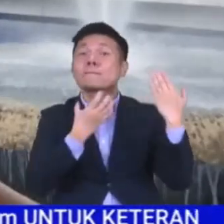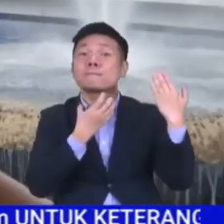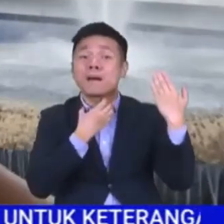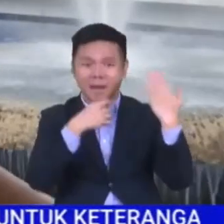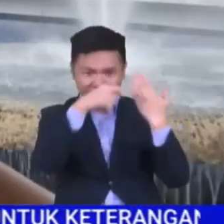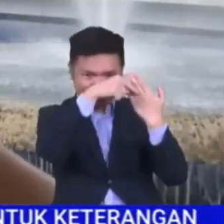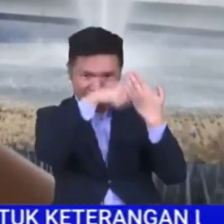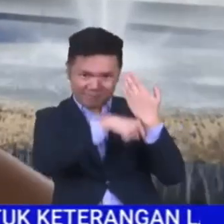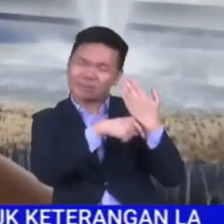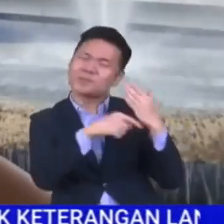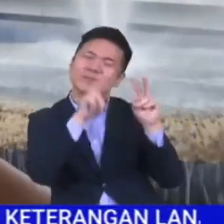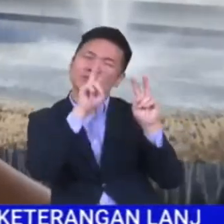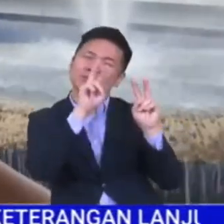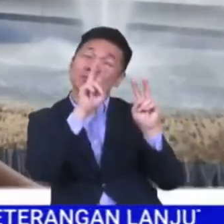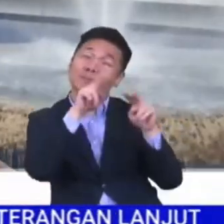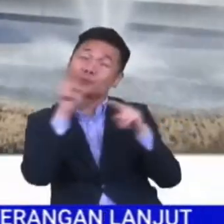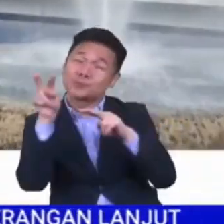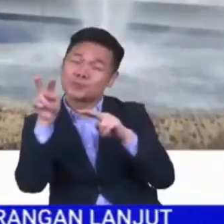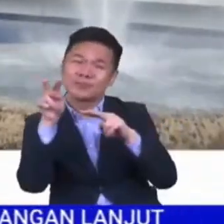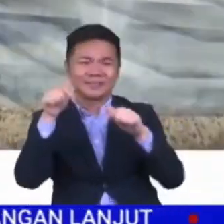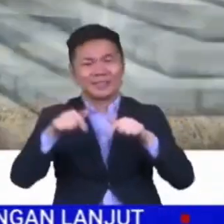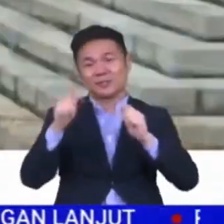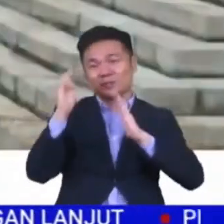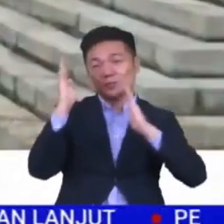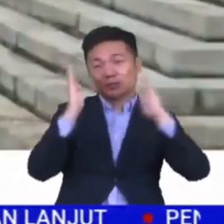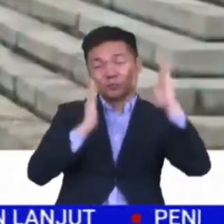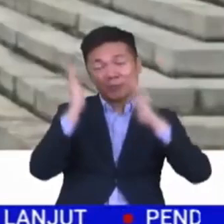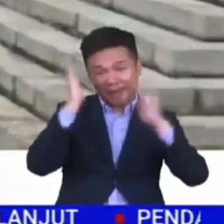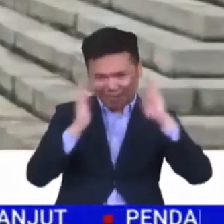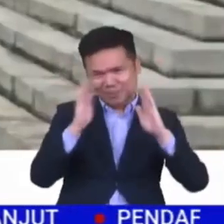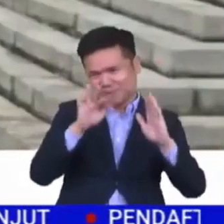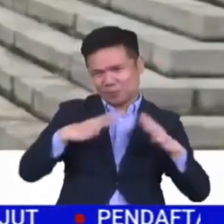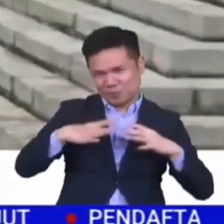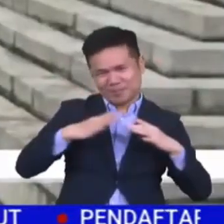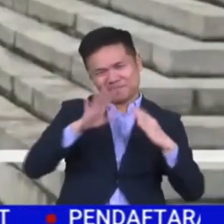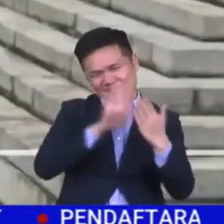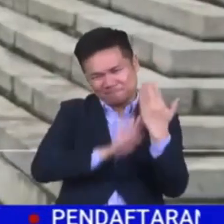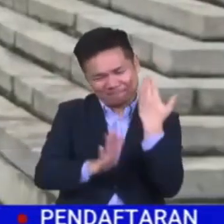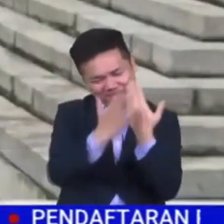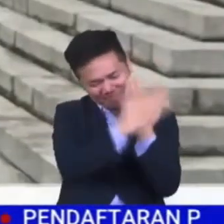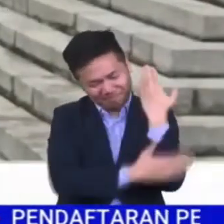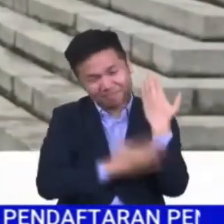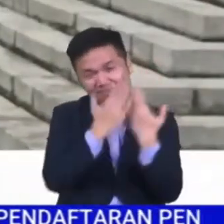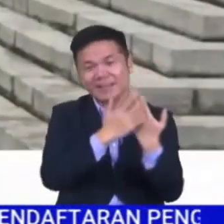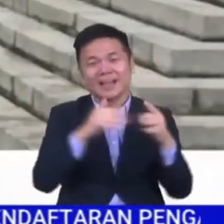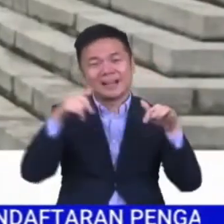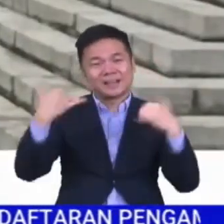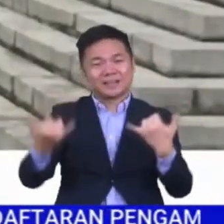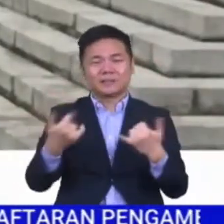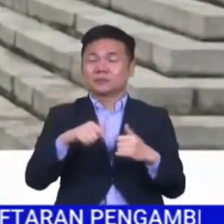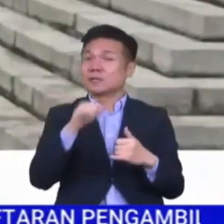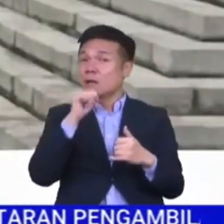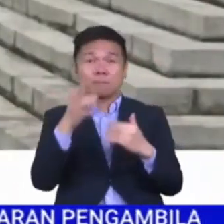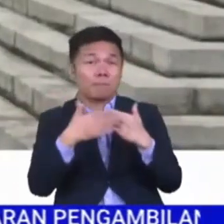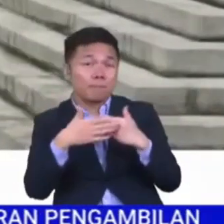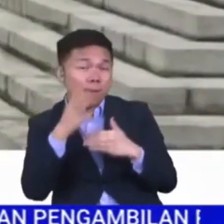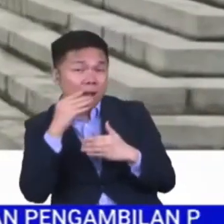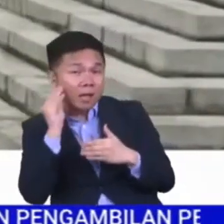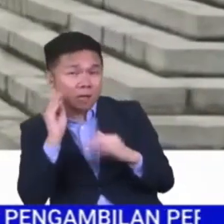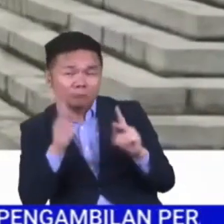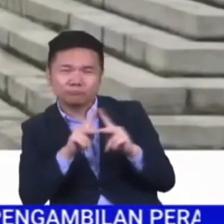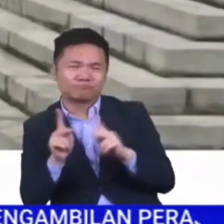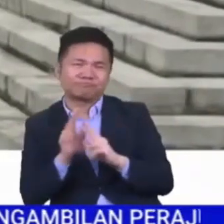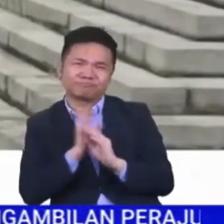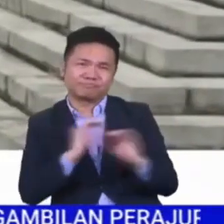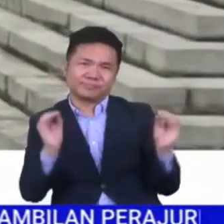mau sini jalan-jalan lah, tengok-tengok ni. Cuti-cuti Malaysia lah. Datang dengan family, just bercuti lah sebab tak balik kampung kan. Memang